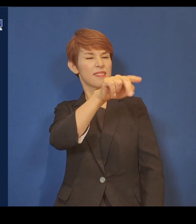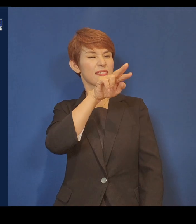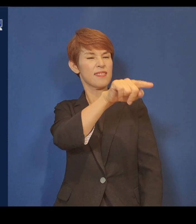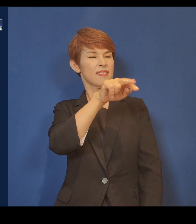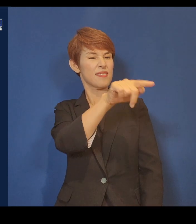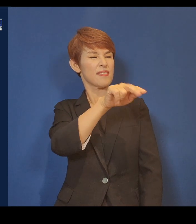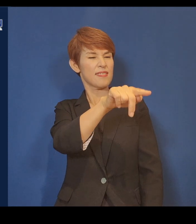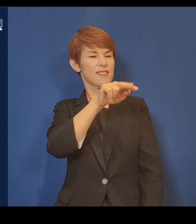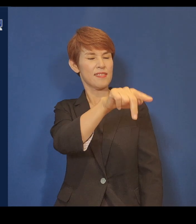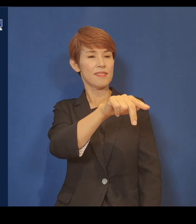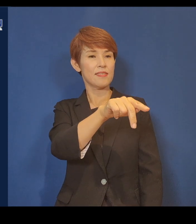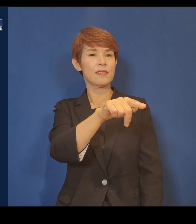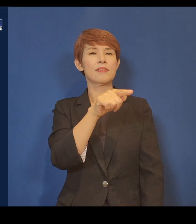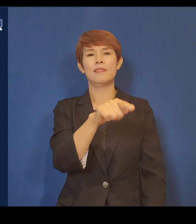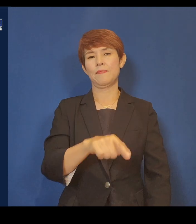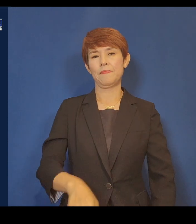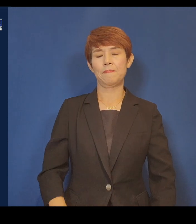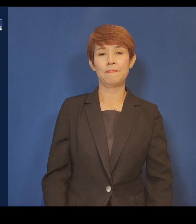맨날 남을 책망해요.